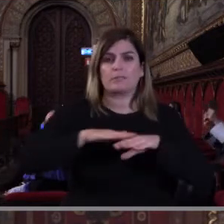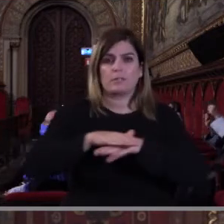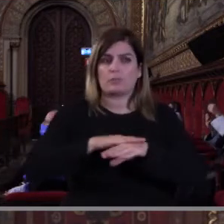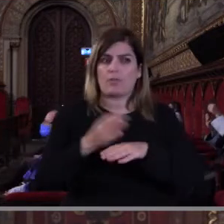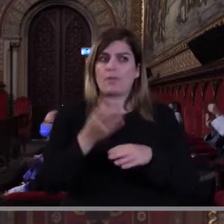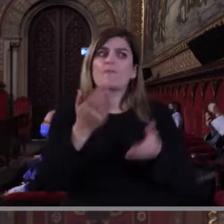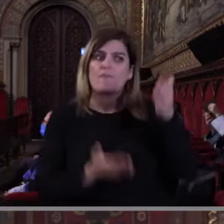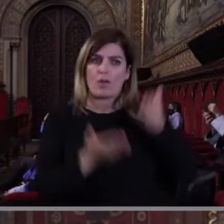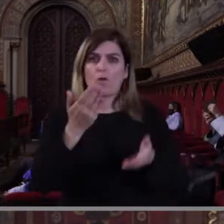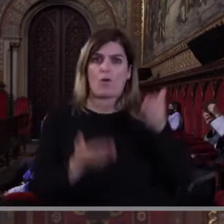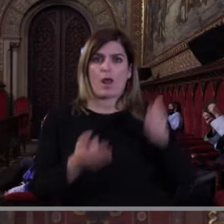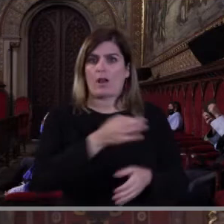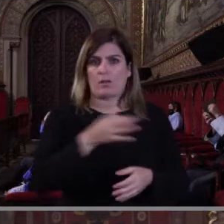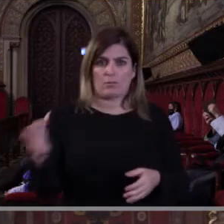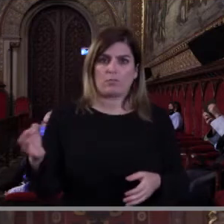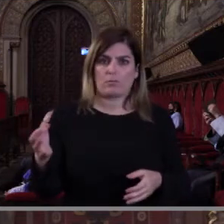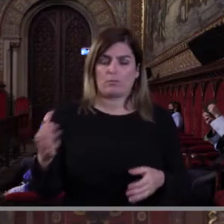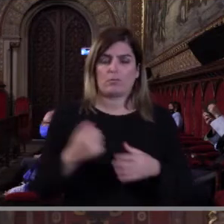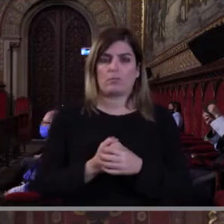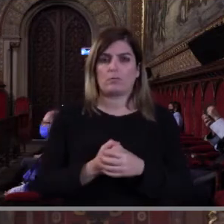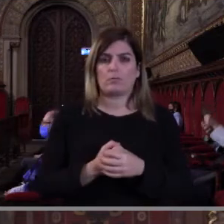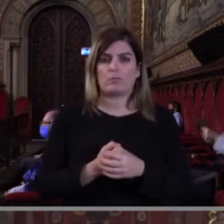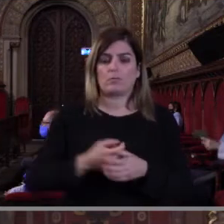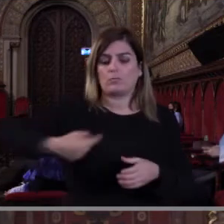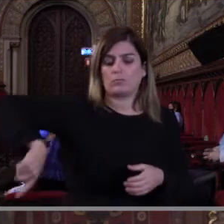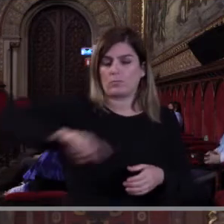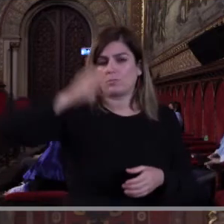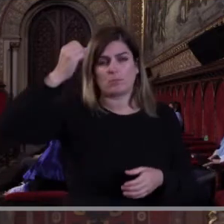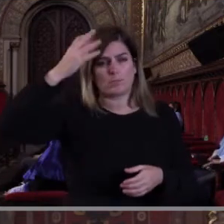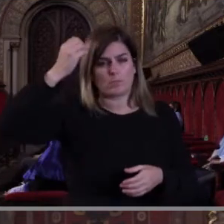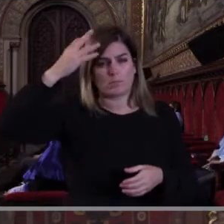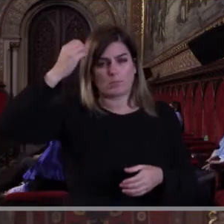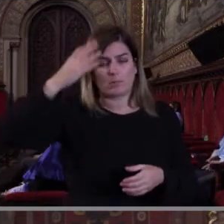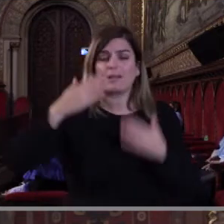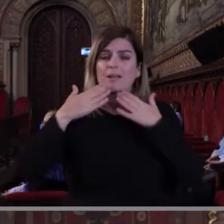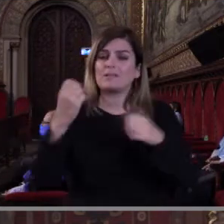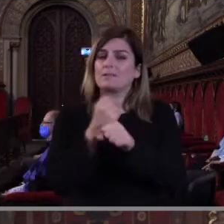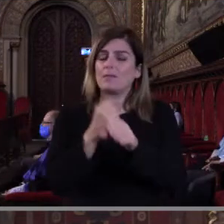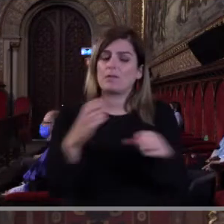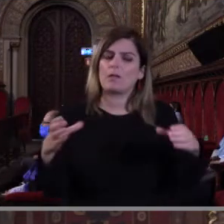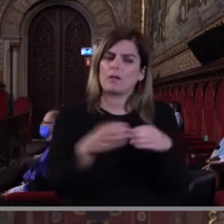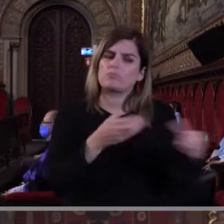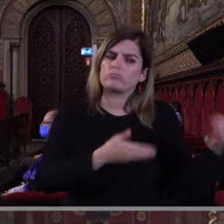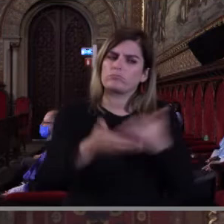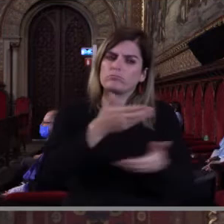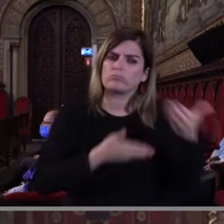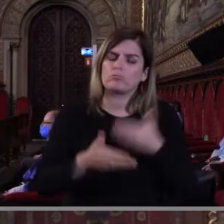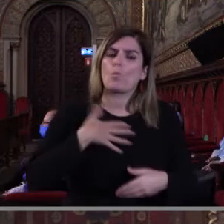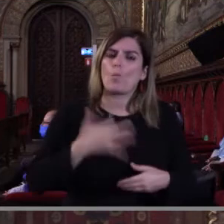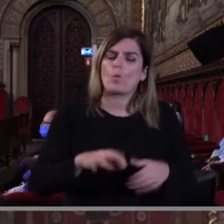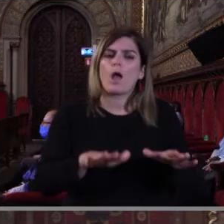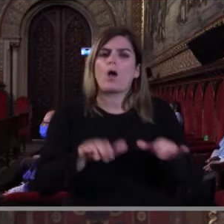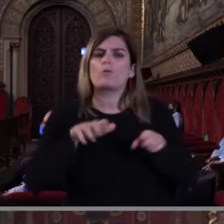dimensió adequada. Tots hem après moltes lliçons i hem vist com es pot treballar en equip amb circumstàncies gens